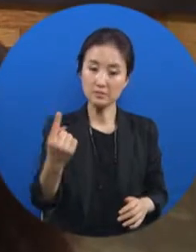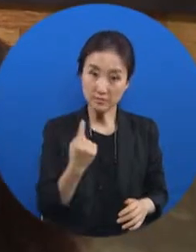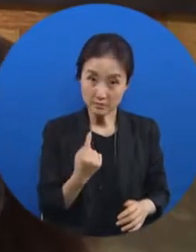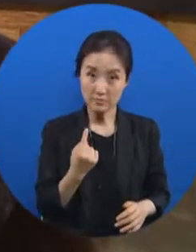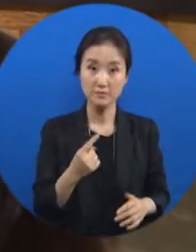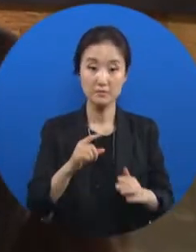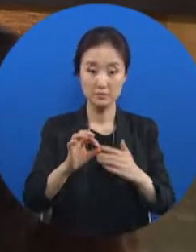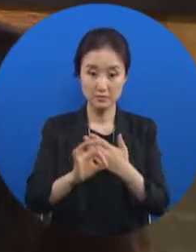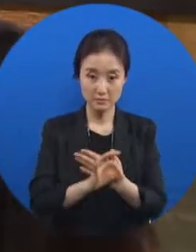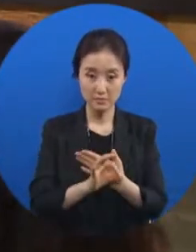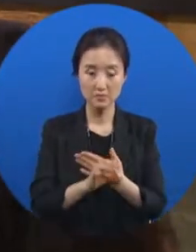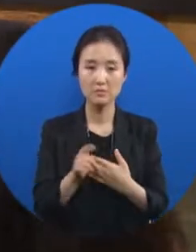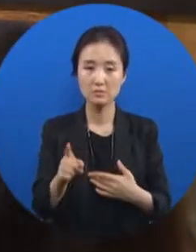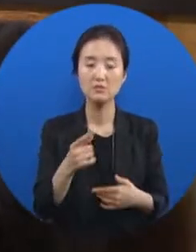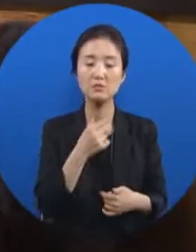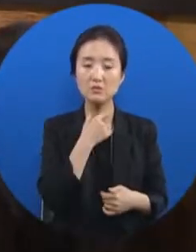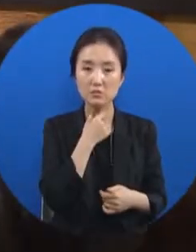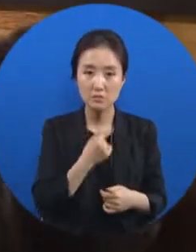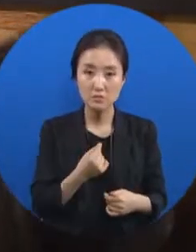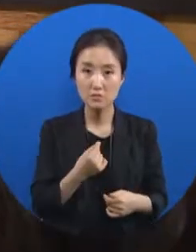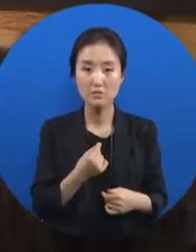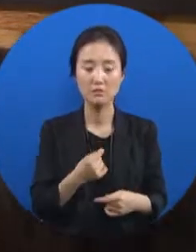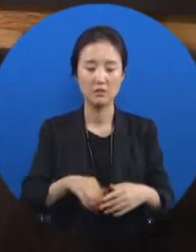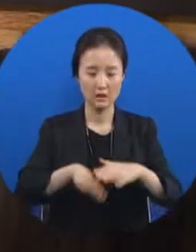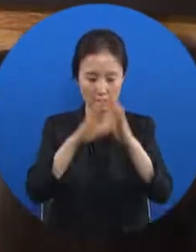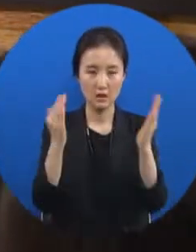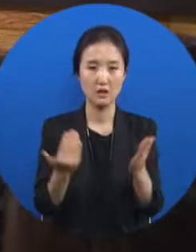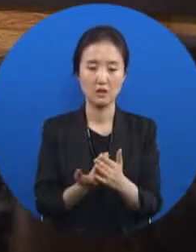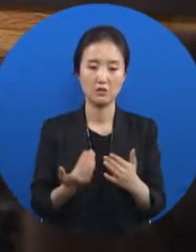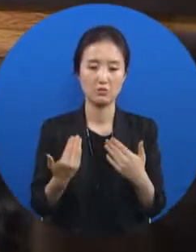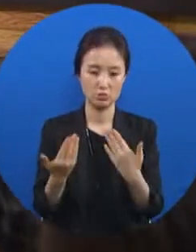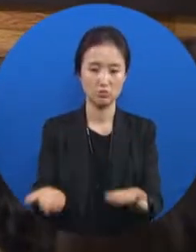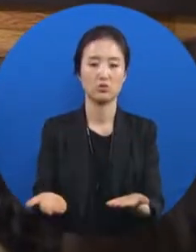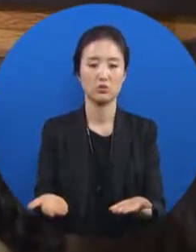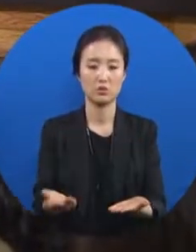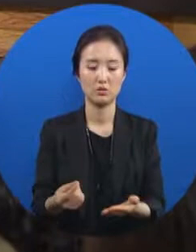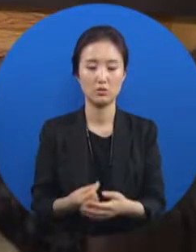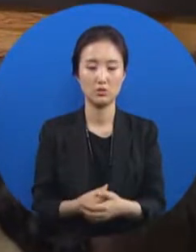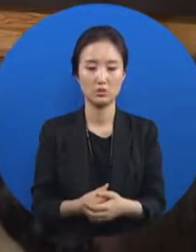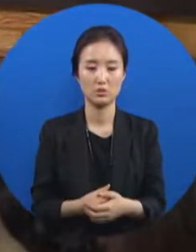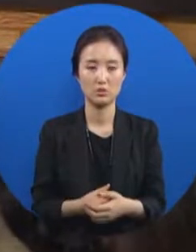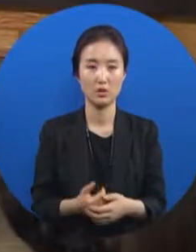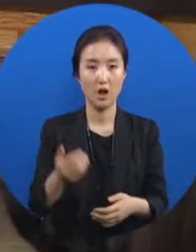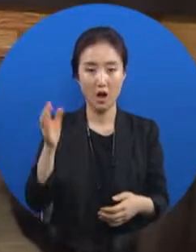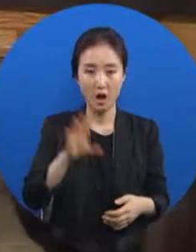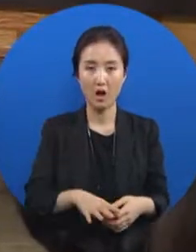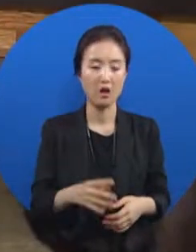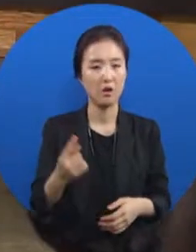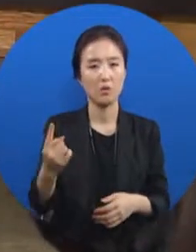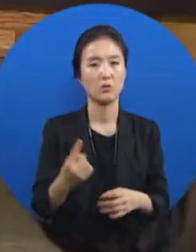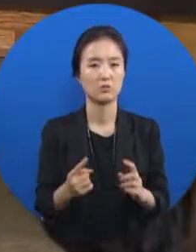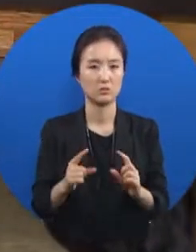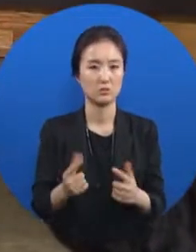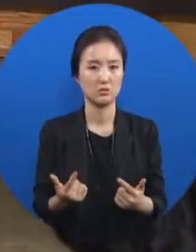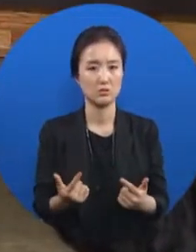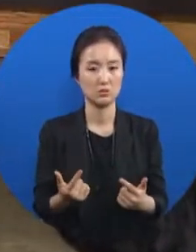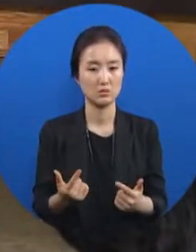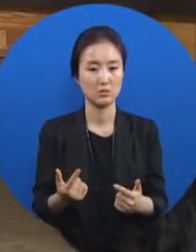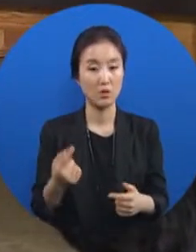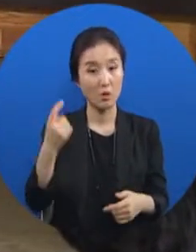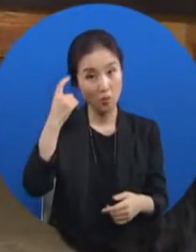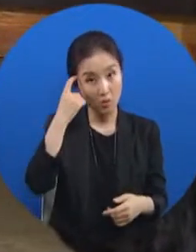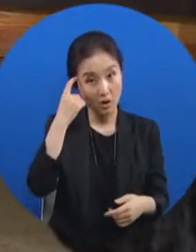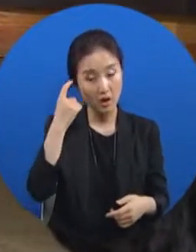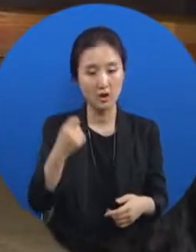want. 네가 원하는 거 다 해주겠다. 와라. 근데 안 가거든요. 왜? Because of the